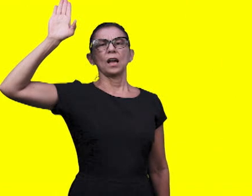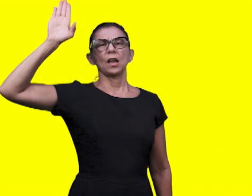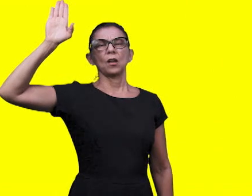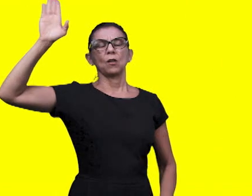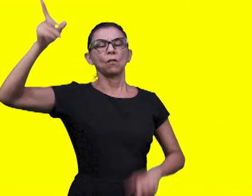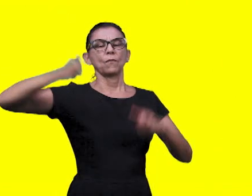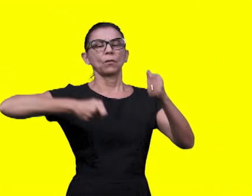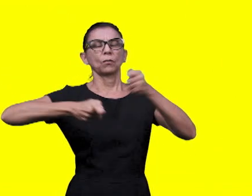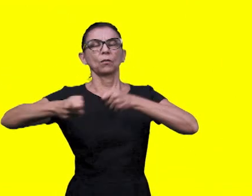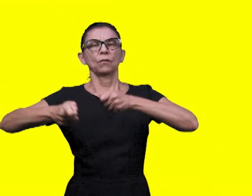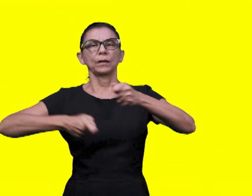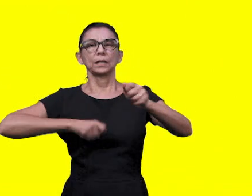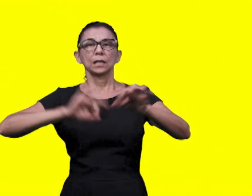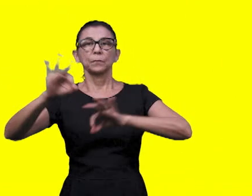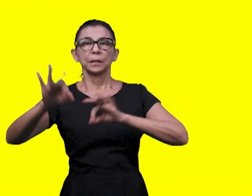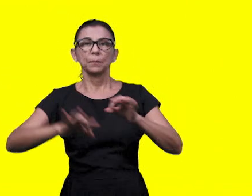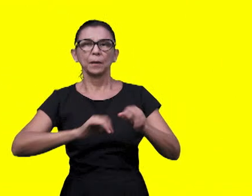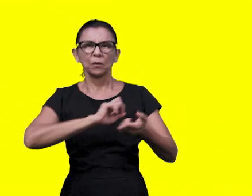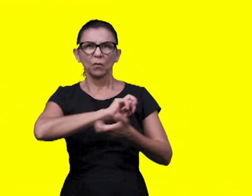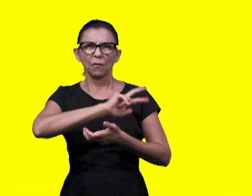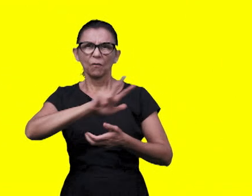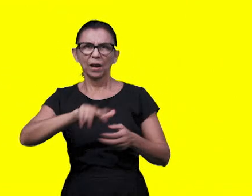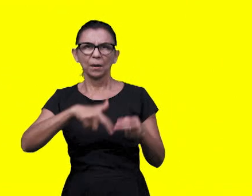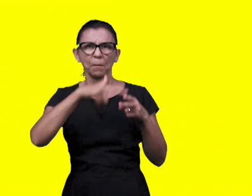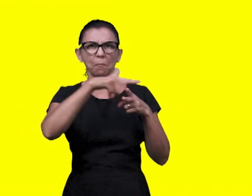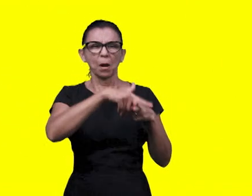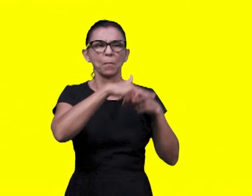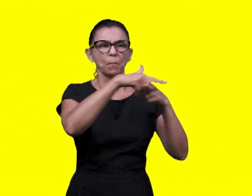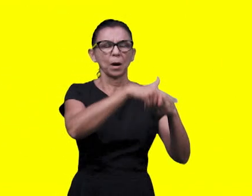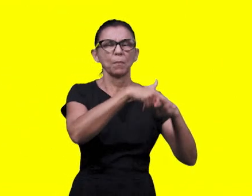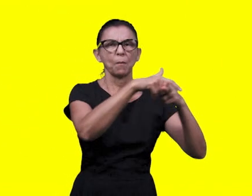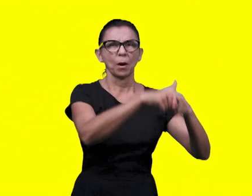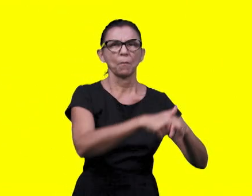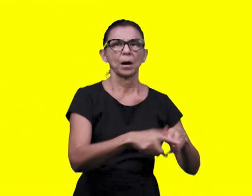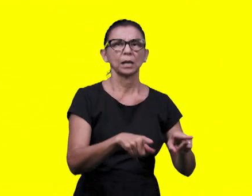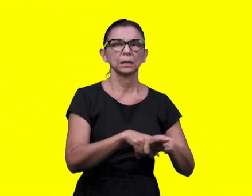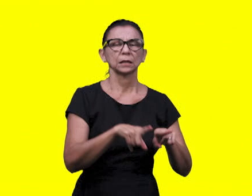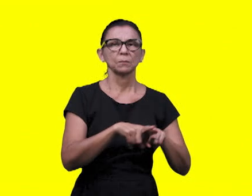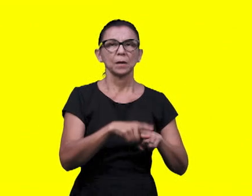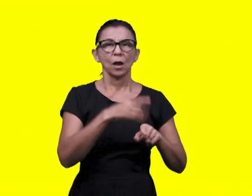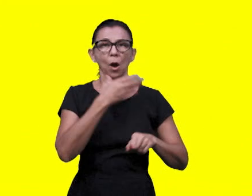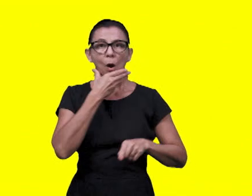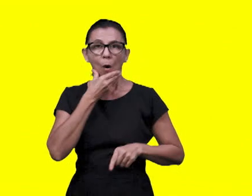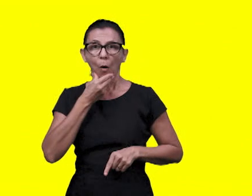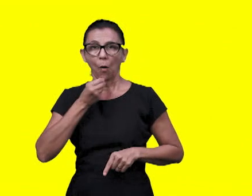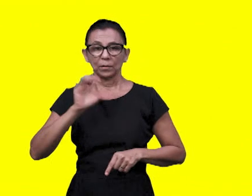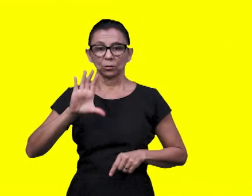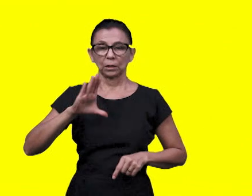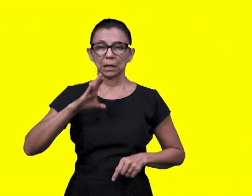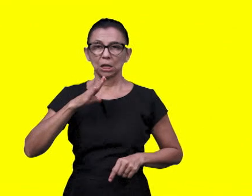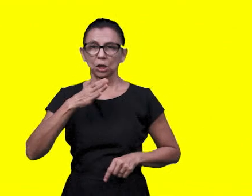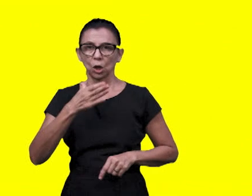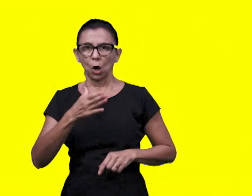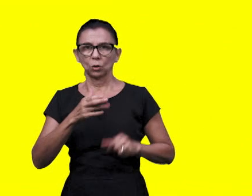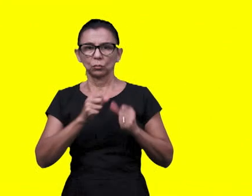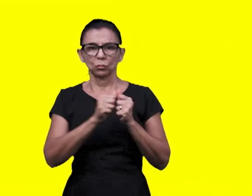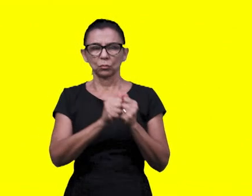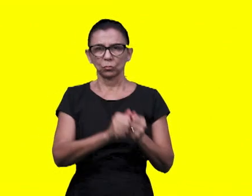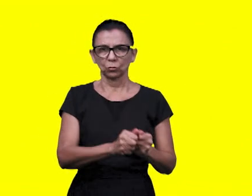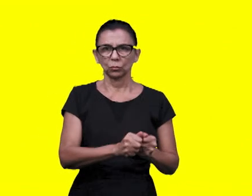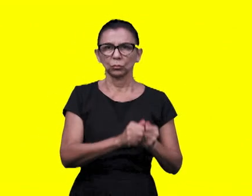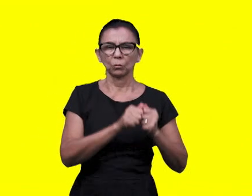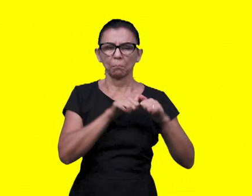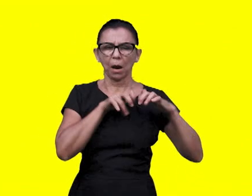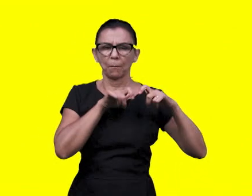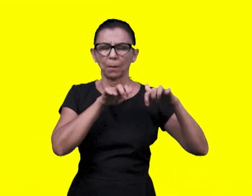chars, des chevaliers et 50 hommes qui puissent aller devant lui. Et jamais son père